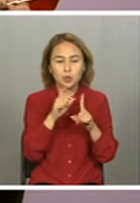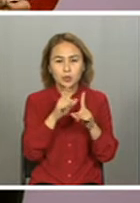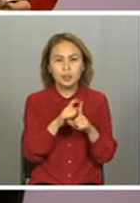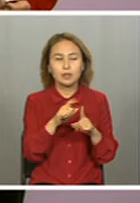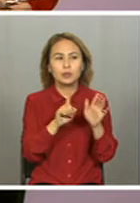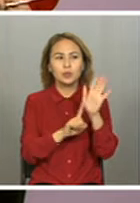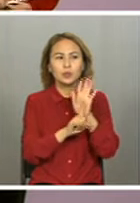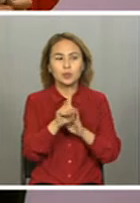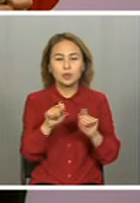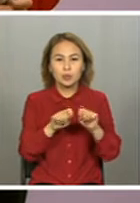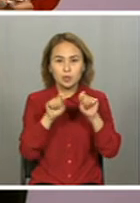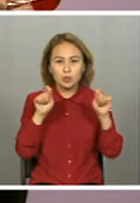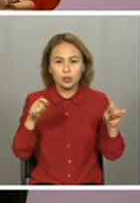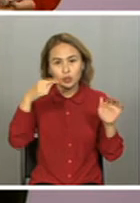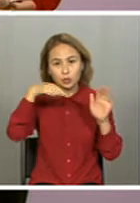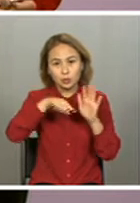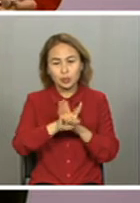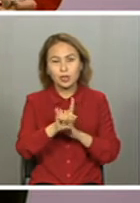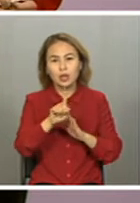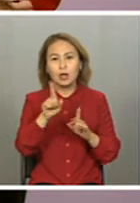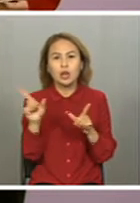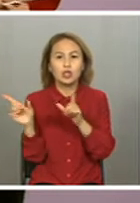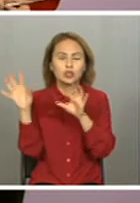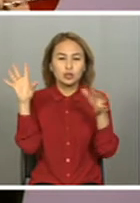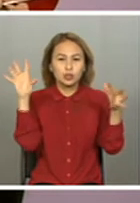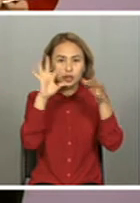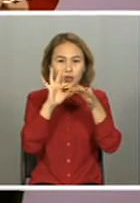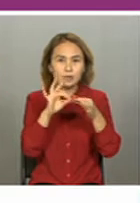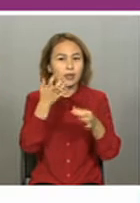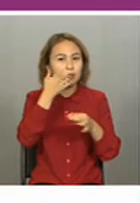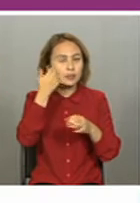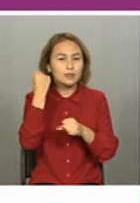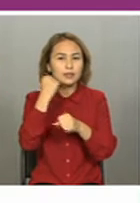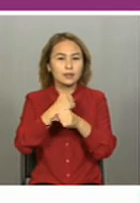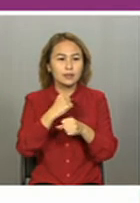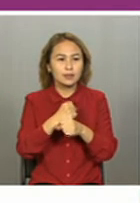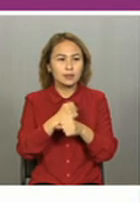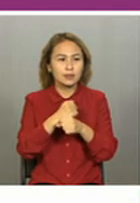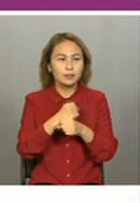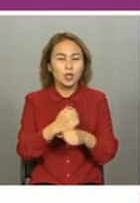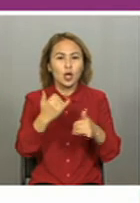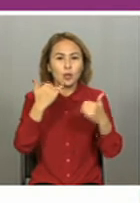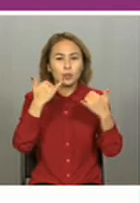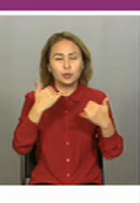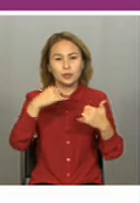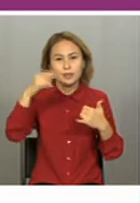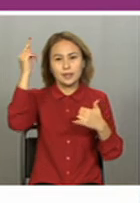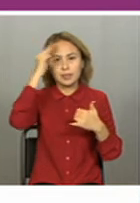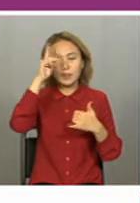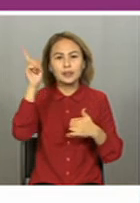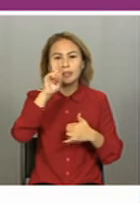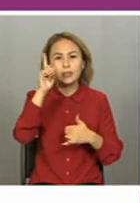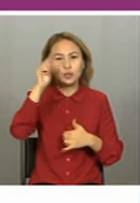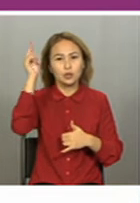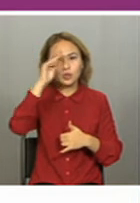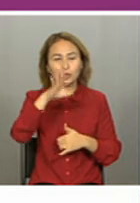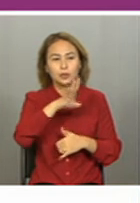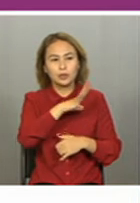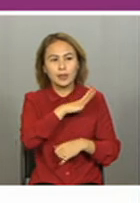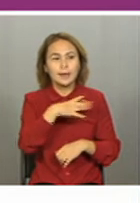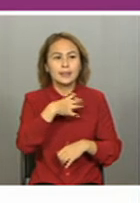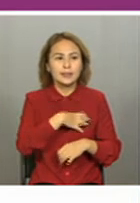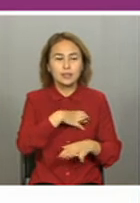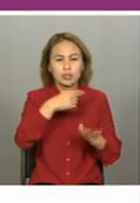сөздер. Түбірге жұрнақ жалғау арқылы жасалынған. Бүгінгі сабақта нені үйрендік? Негізгі